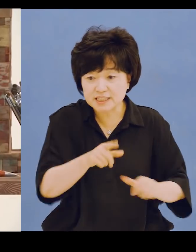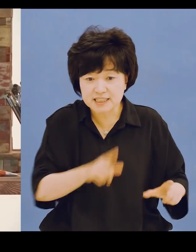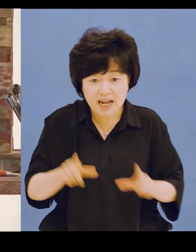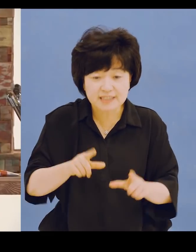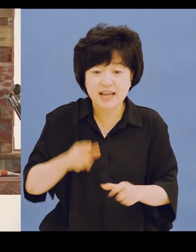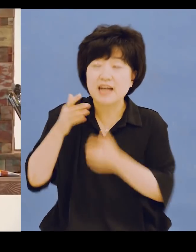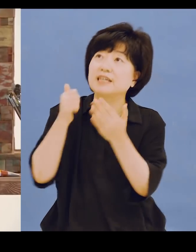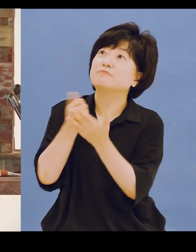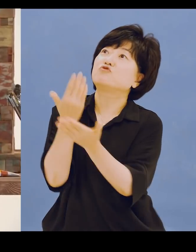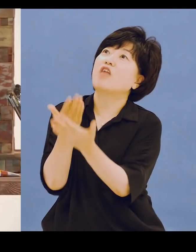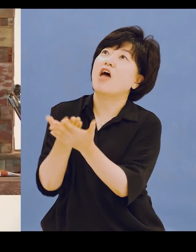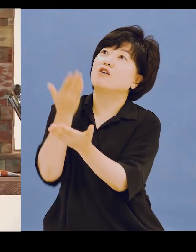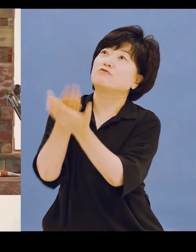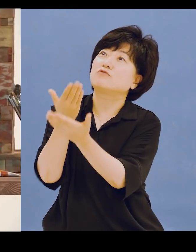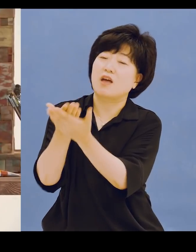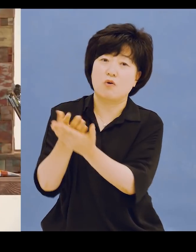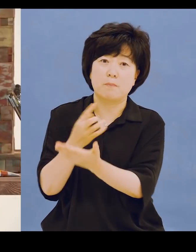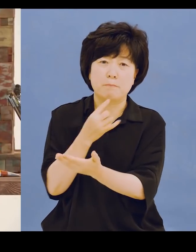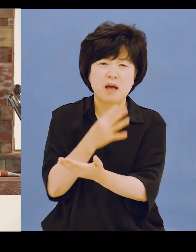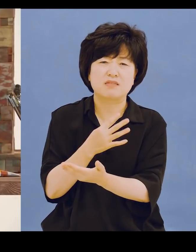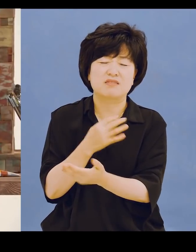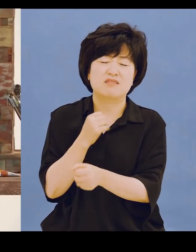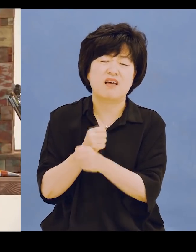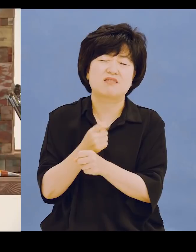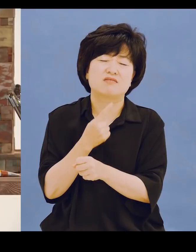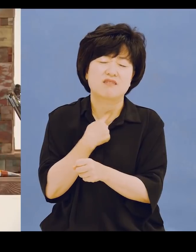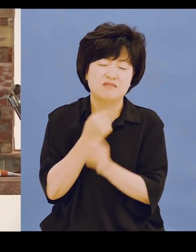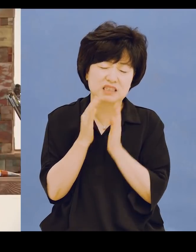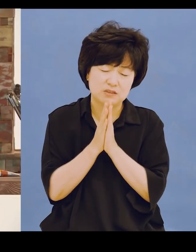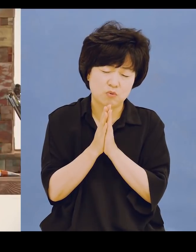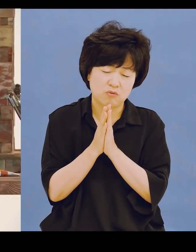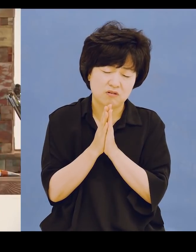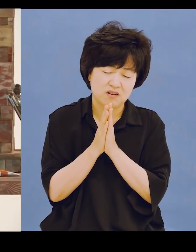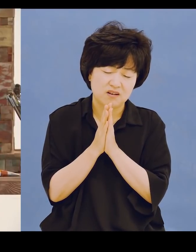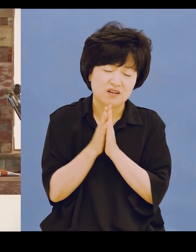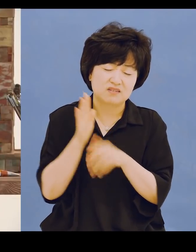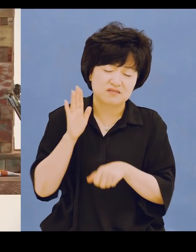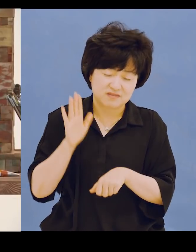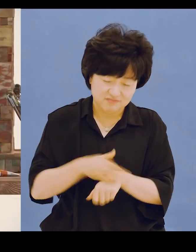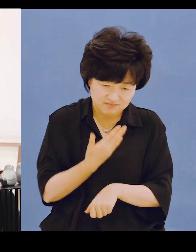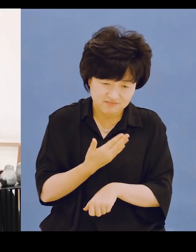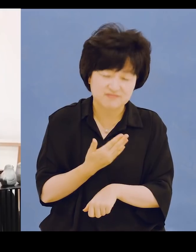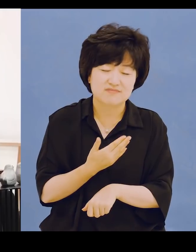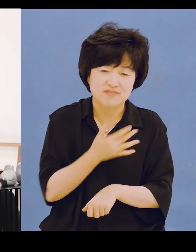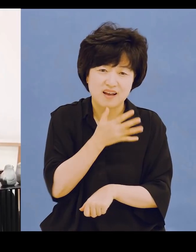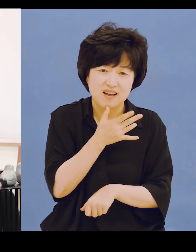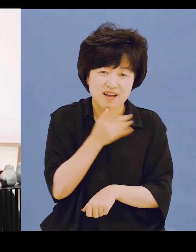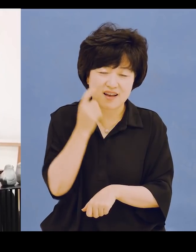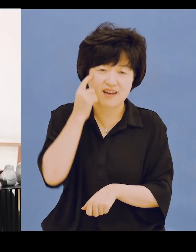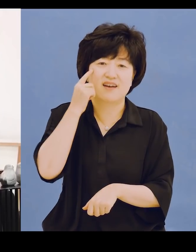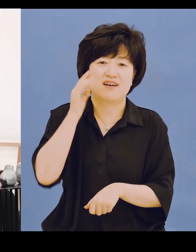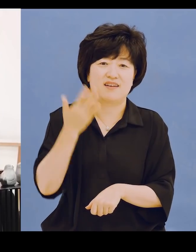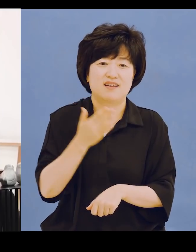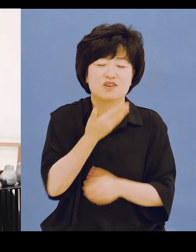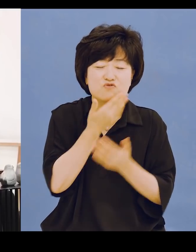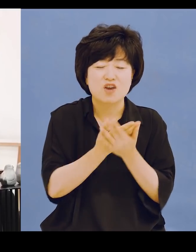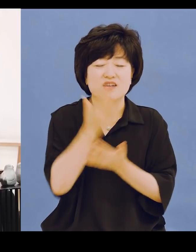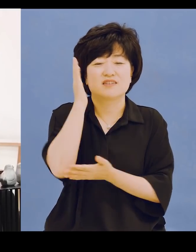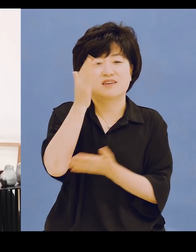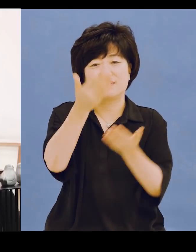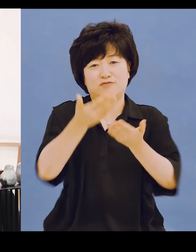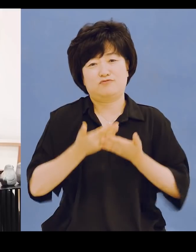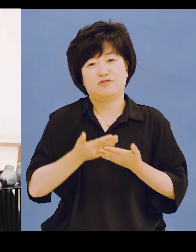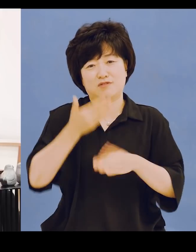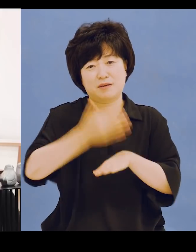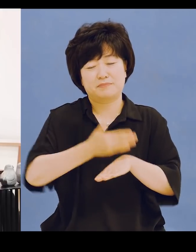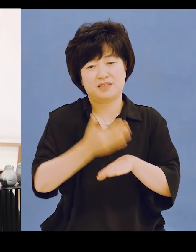했던 맞습니다. 우리의 기도를 정말 오늘 많이 회개하게 될 것 같고 아멘. 오늘 이런 말씀 귀한 삶을 나눠주셔서 정말